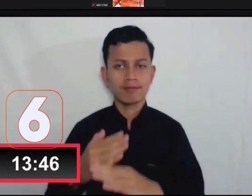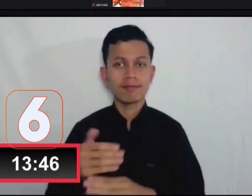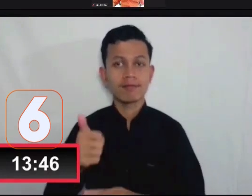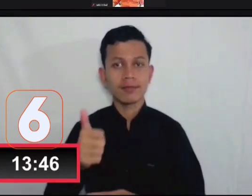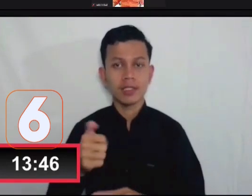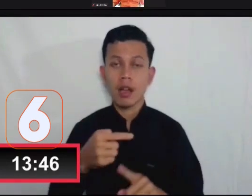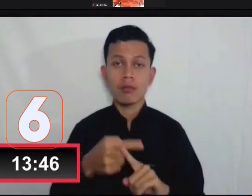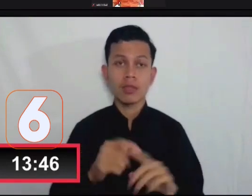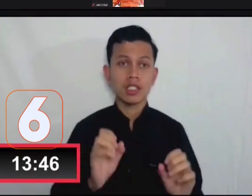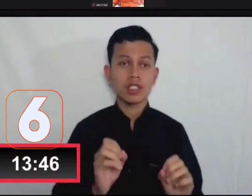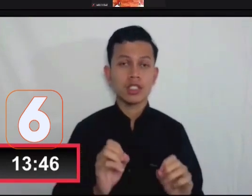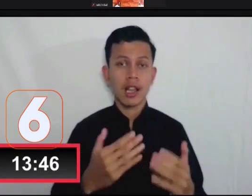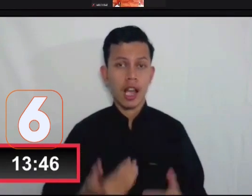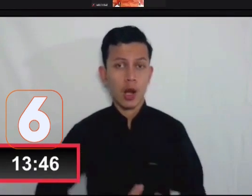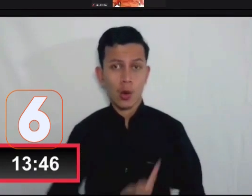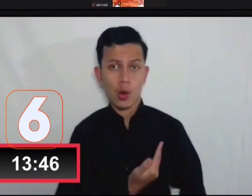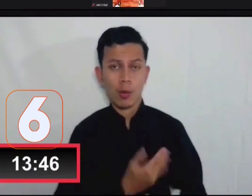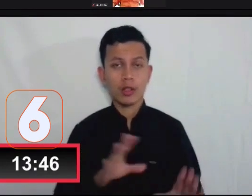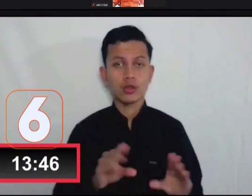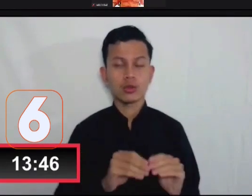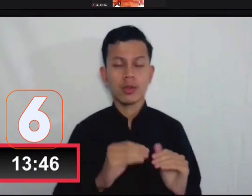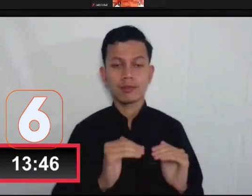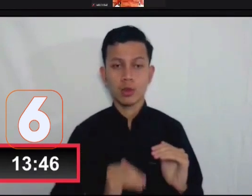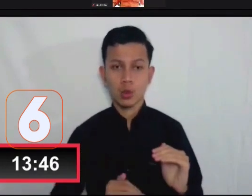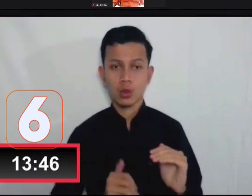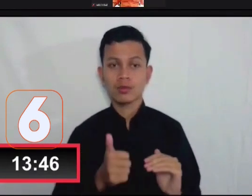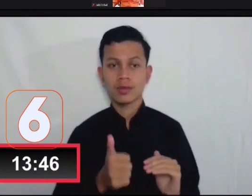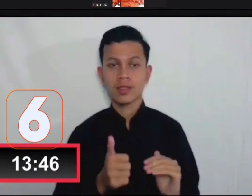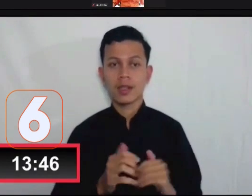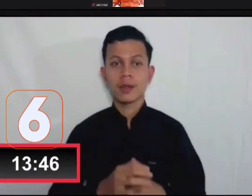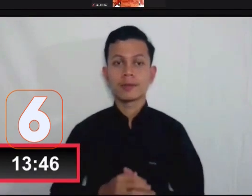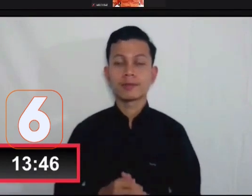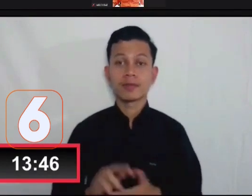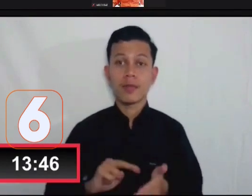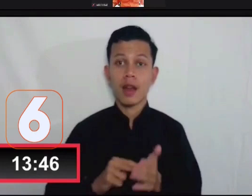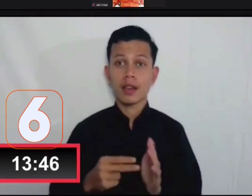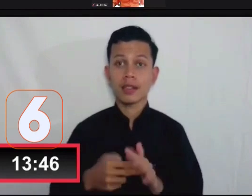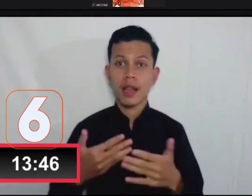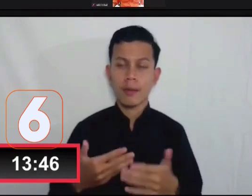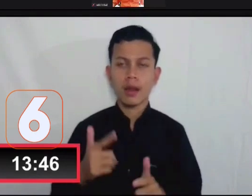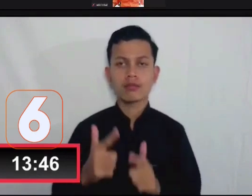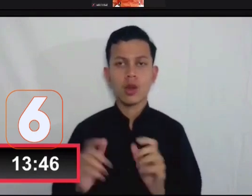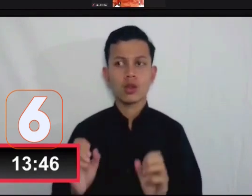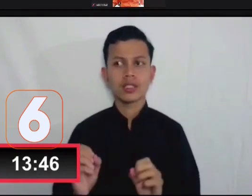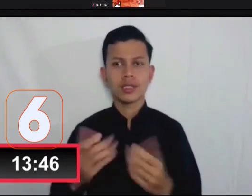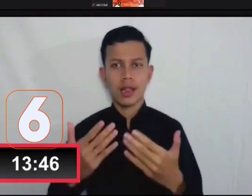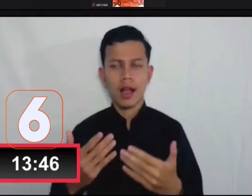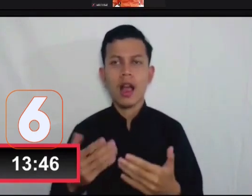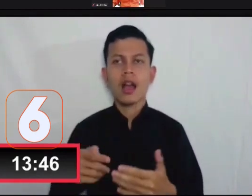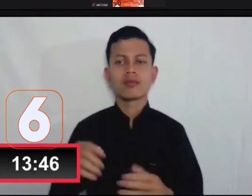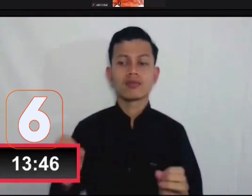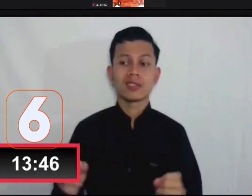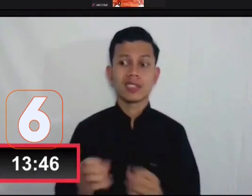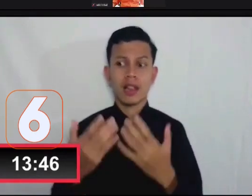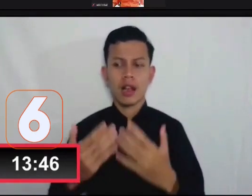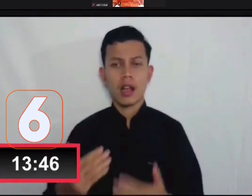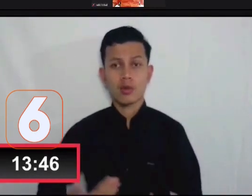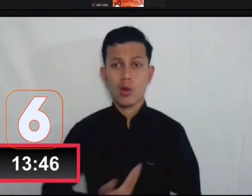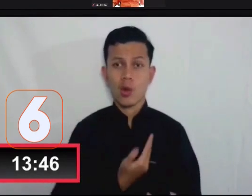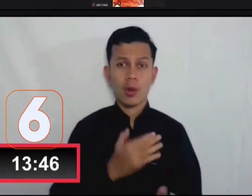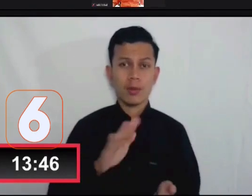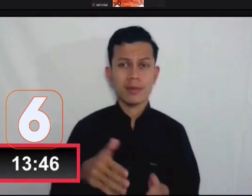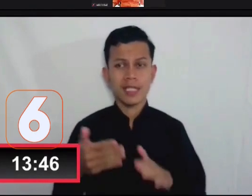fasilitas korban kecelakaan bahwa dalam keadaan ini dapat dipahami terjadinya kecelakaan lalu lintas yang menimbulkan korban jiwa dan kerugian